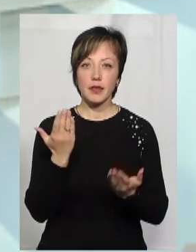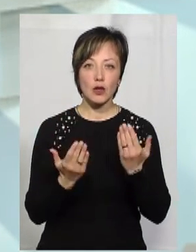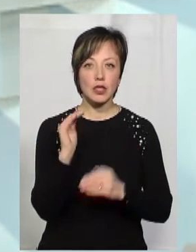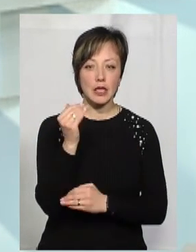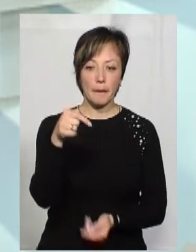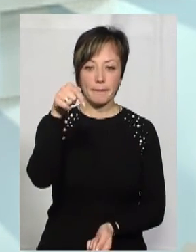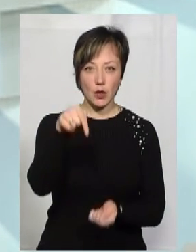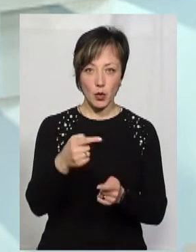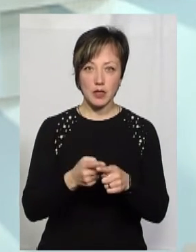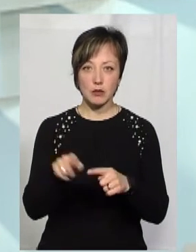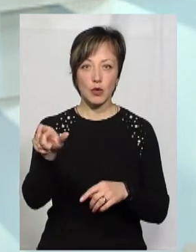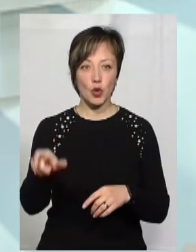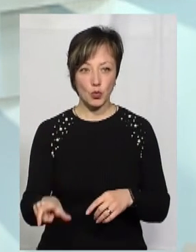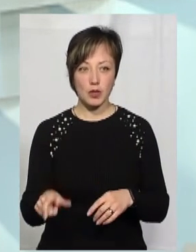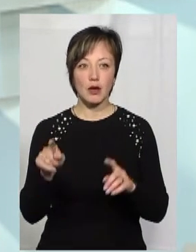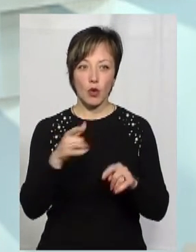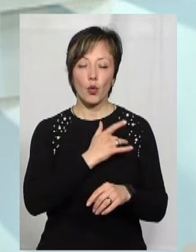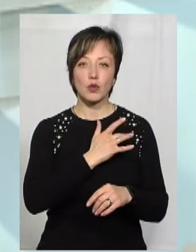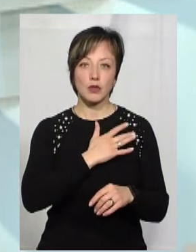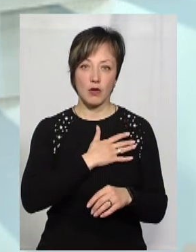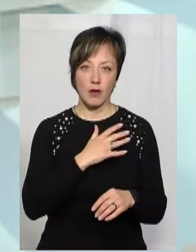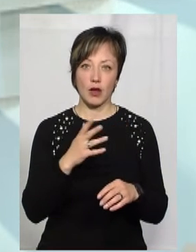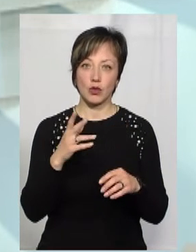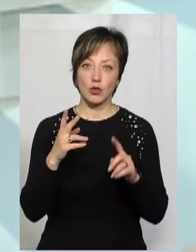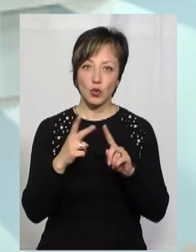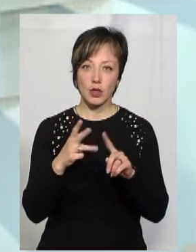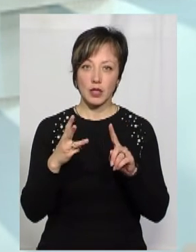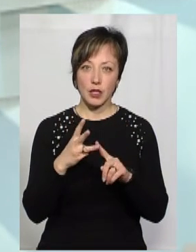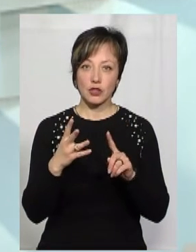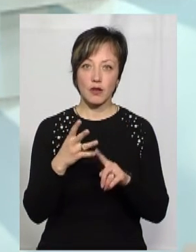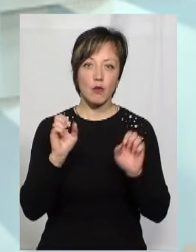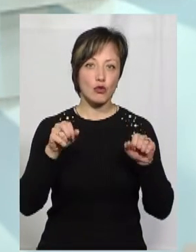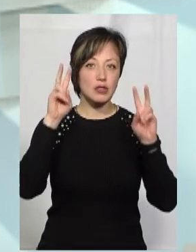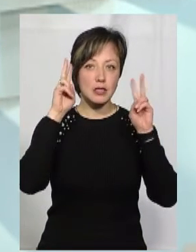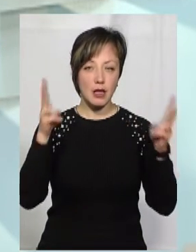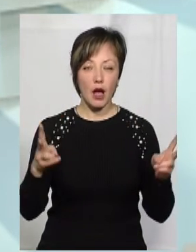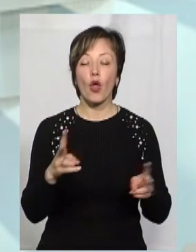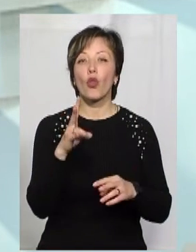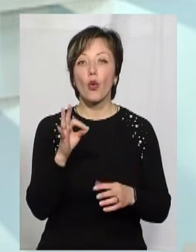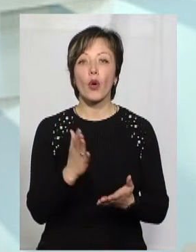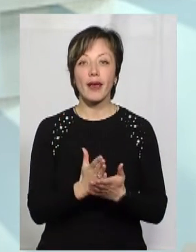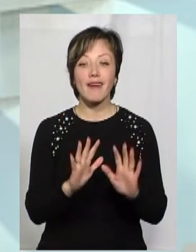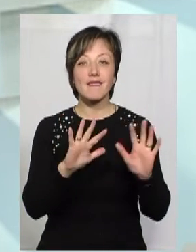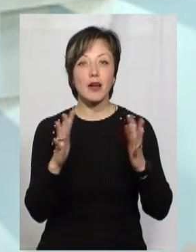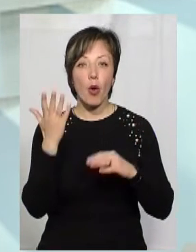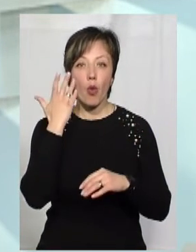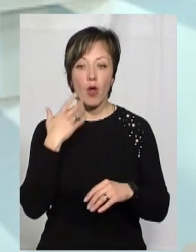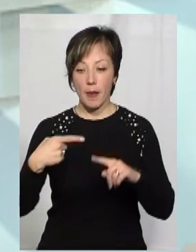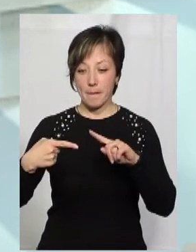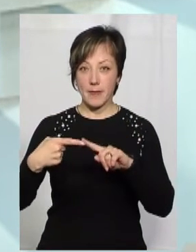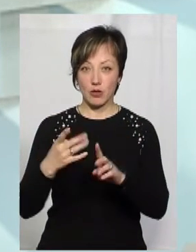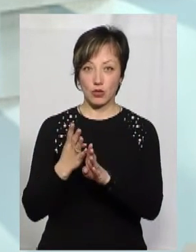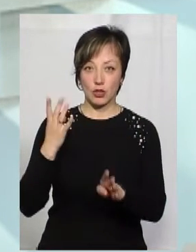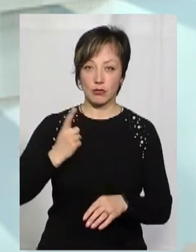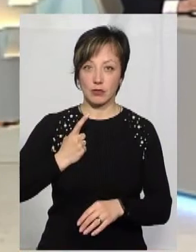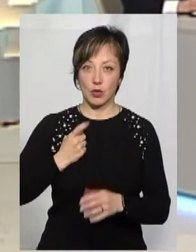дитина підходить цим людям, значить, вони усиновляють, другі, треті, четверті можуть і не знати. Але є такий випадок, коли перші люди стоять на